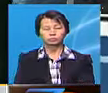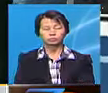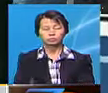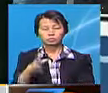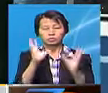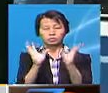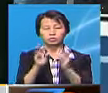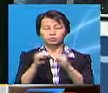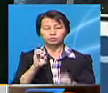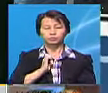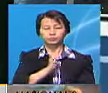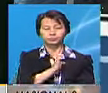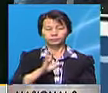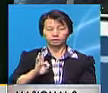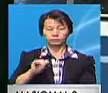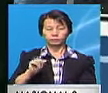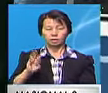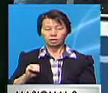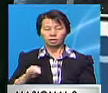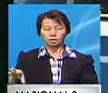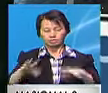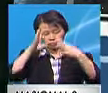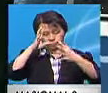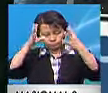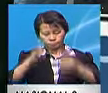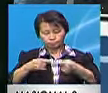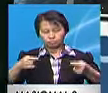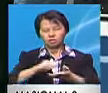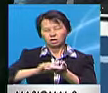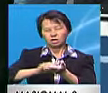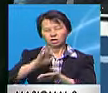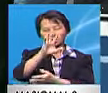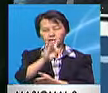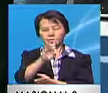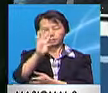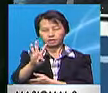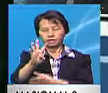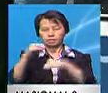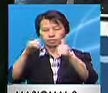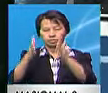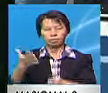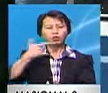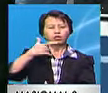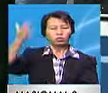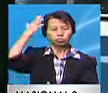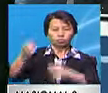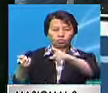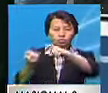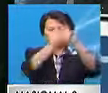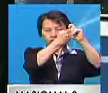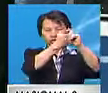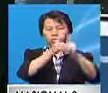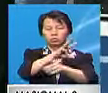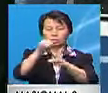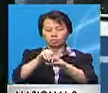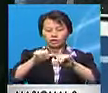Sementara itu, mesyuarat Exco FAM ke-8 turut membuat keputusan rayuan 84 bekas pemain yang dikenakan hukuman gantung daripada